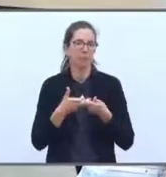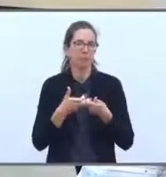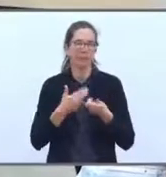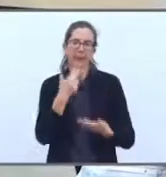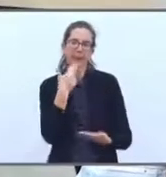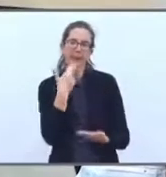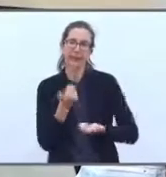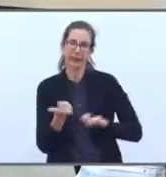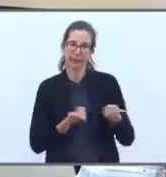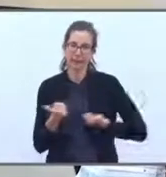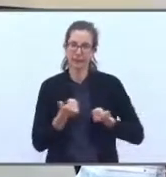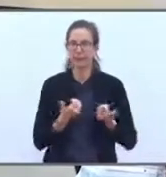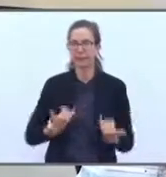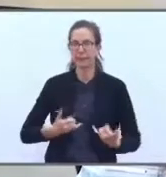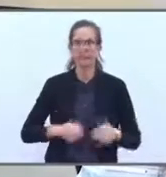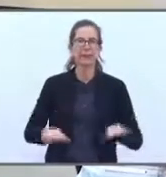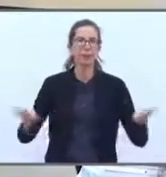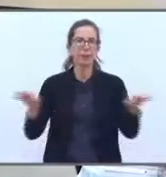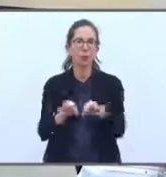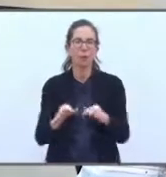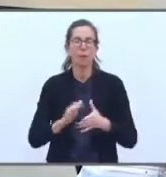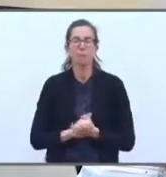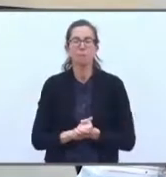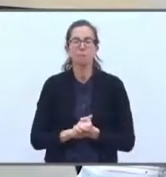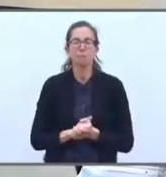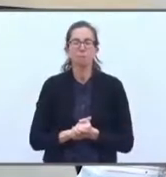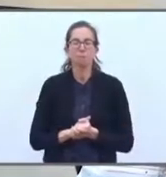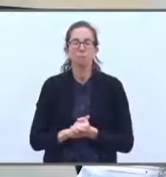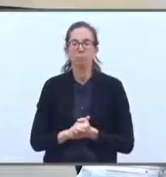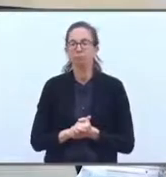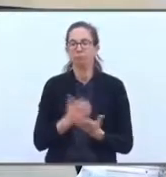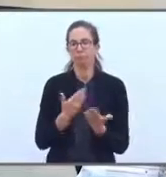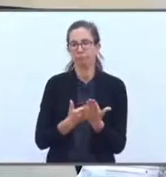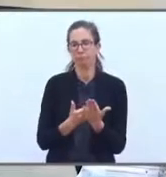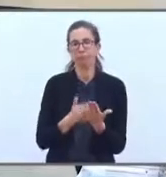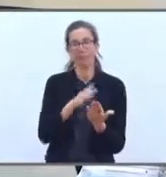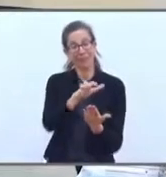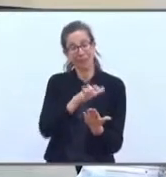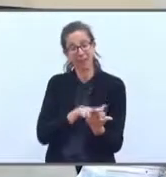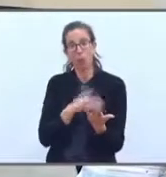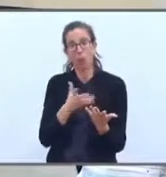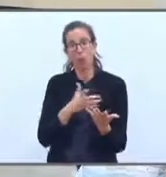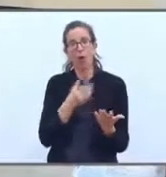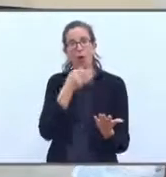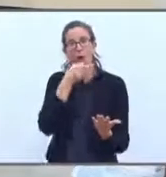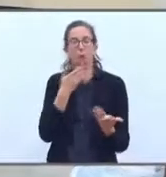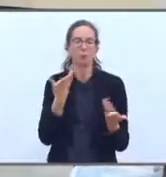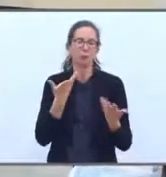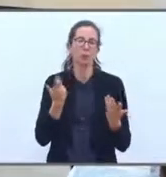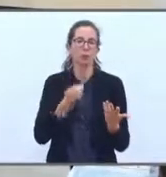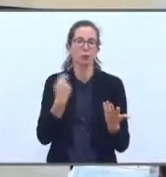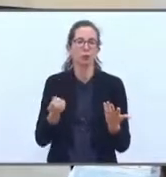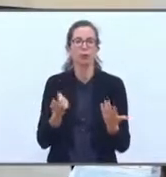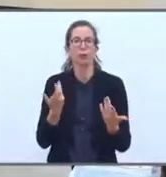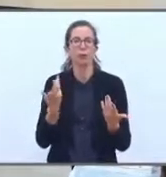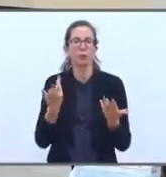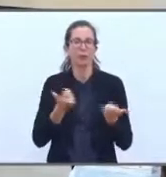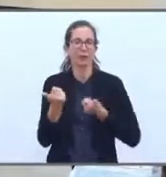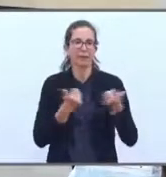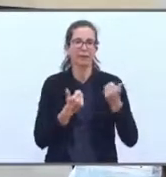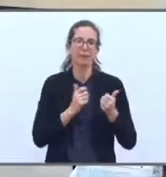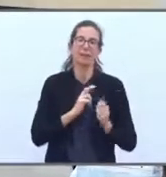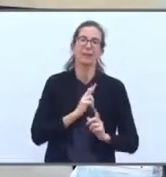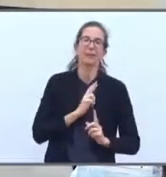notre territoire est délégué, c'est une délégation de services publics sur trois secteurs.